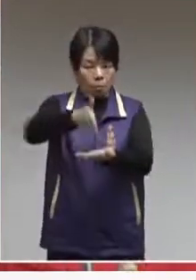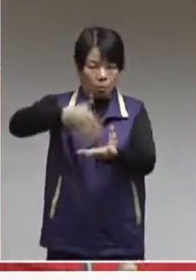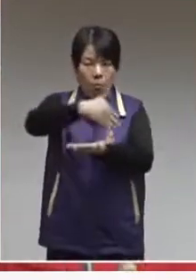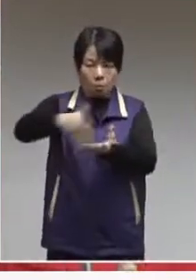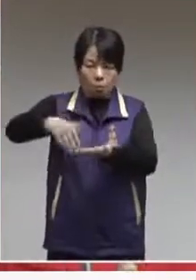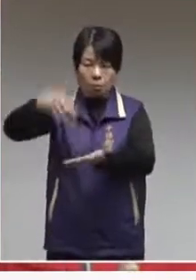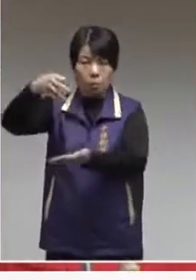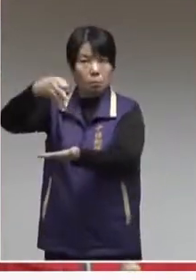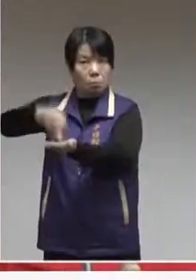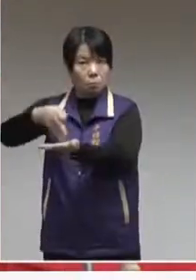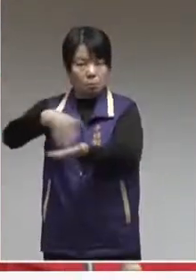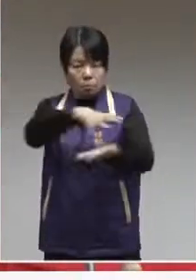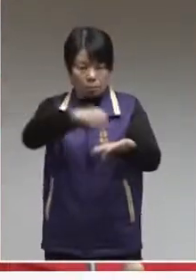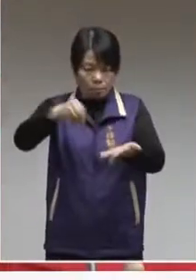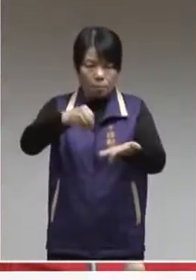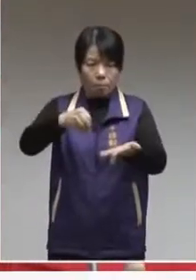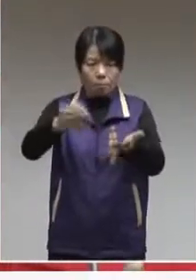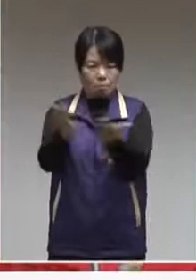连制。